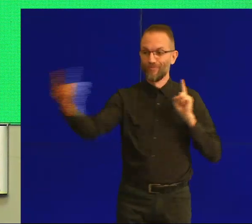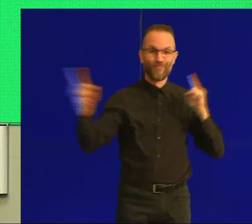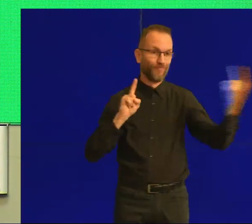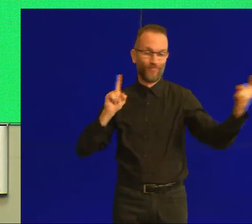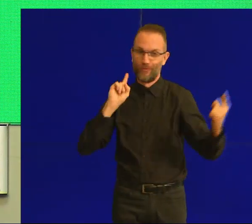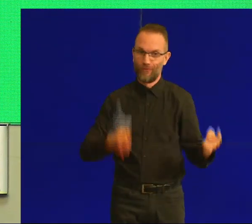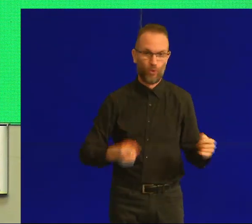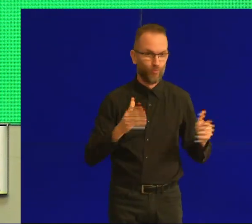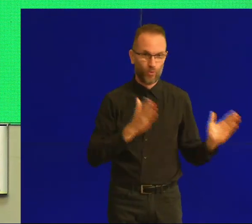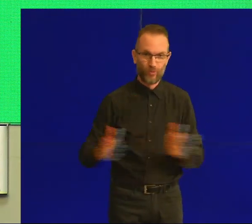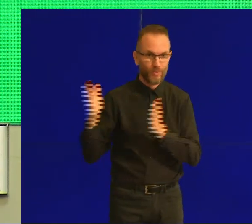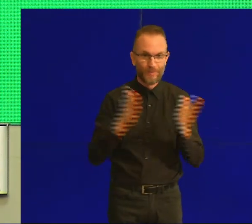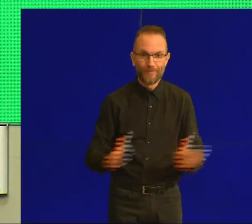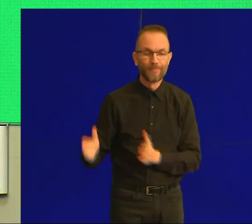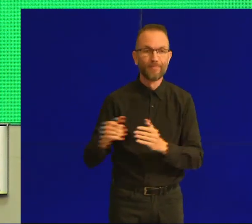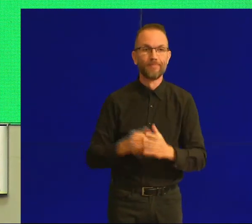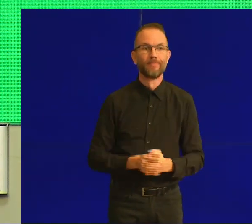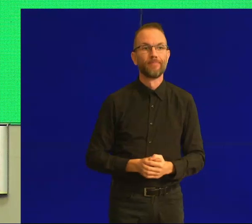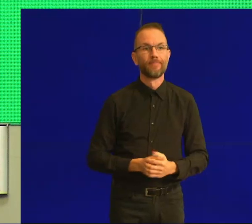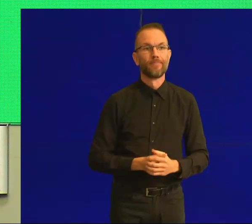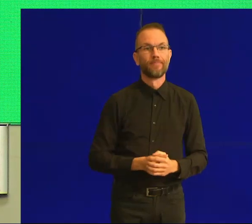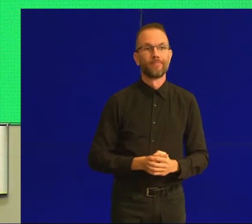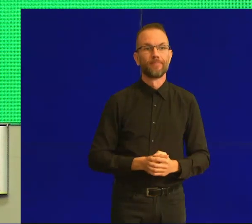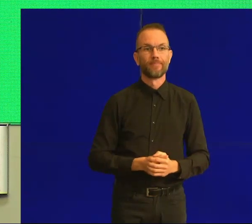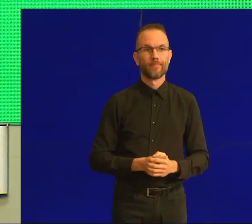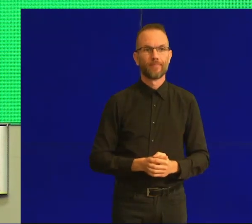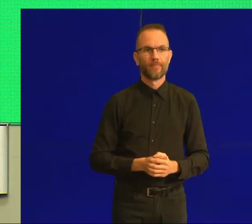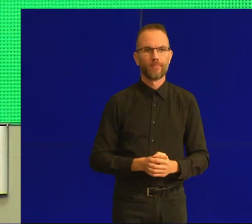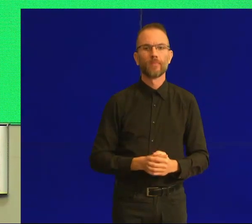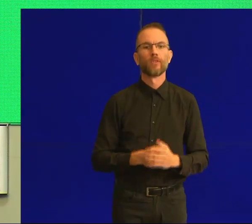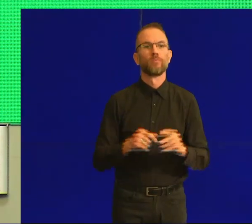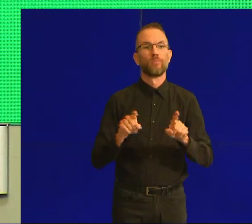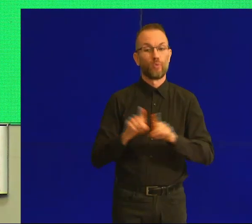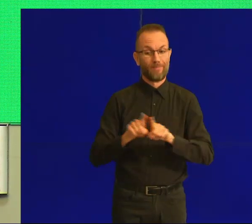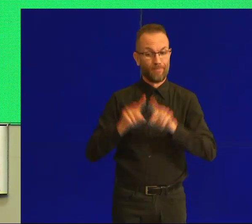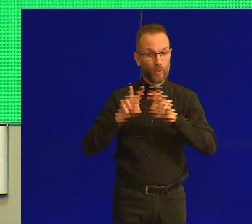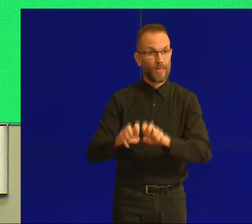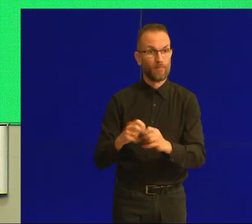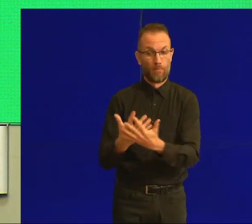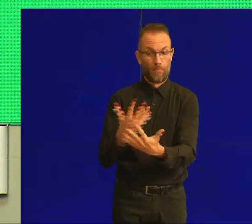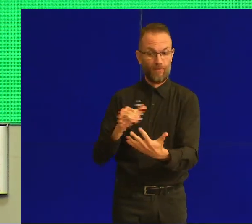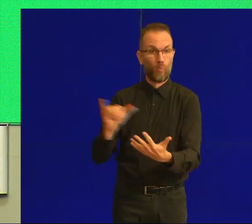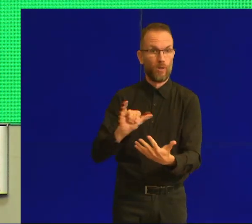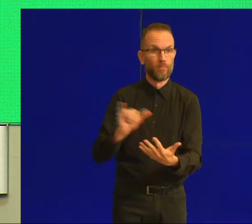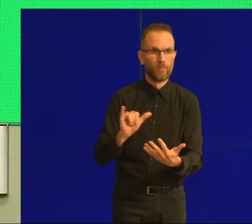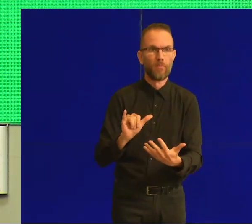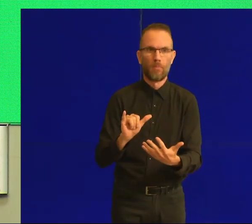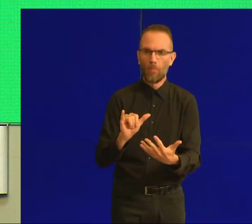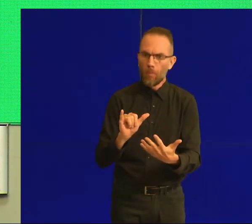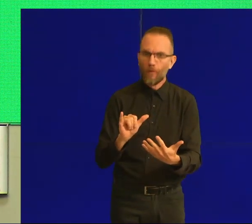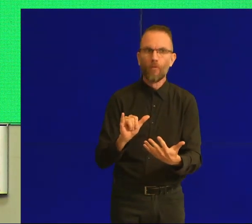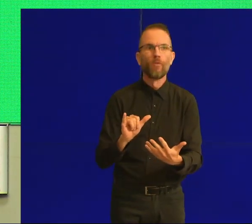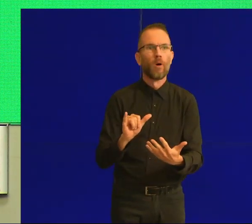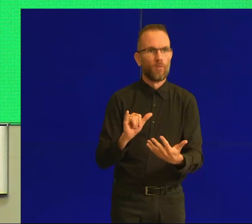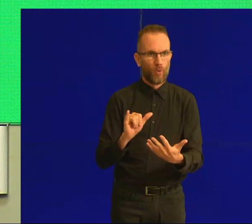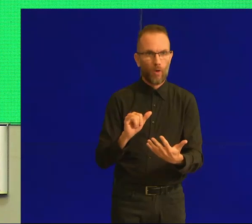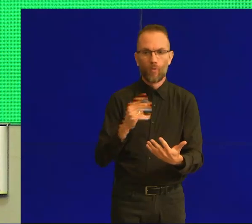l'enquète de sienne sano confirme donc une grande partie d'entre nous avons respecté et suivi les mesures renforcées